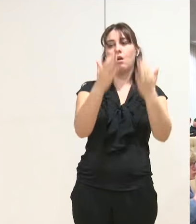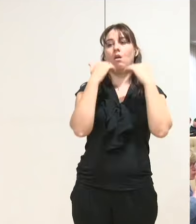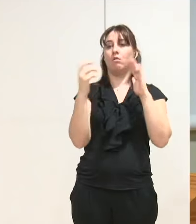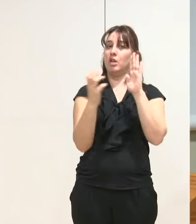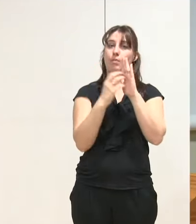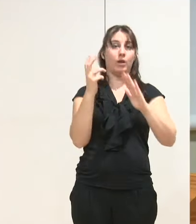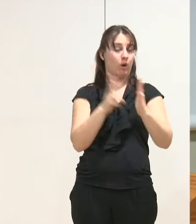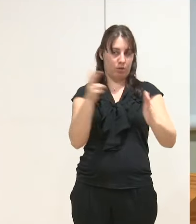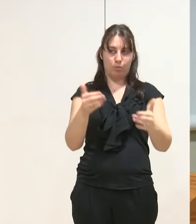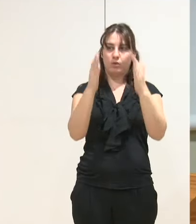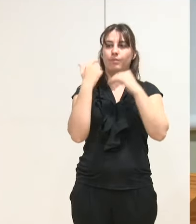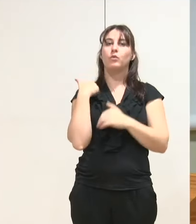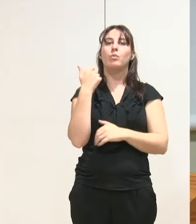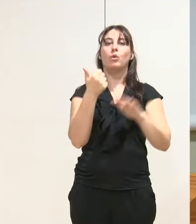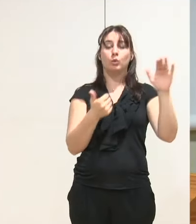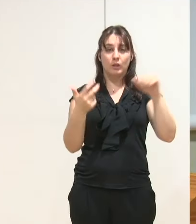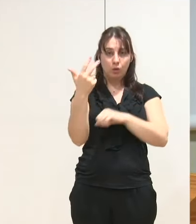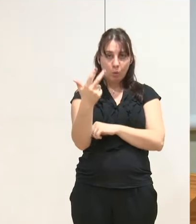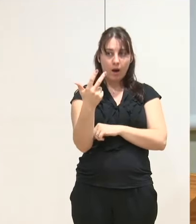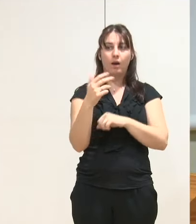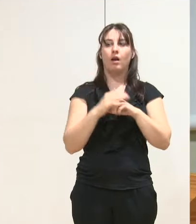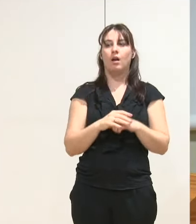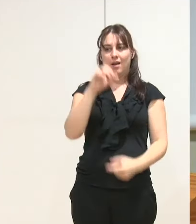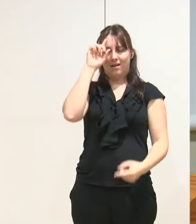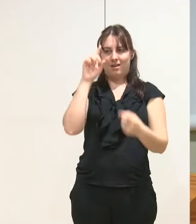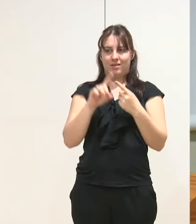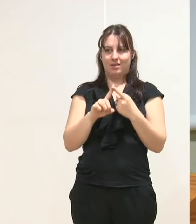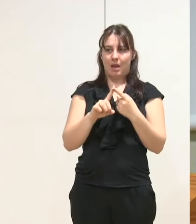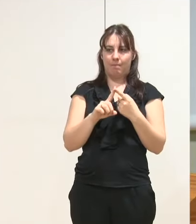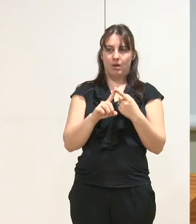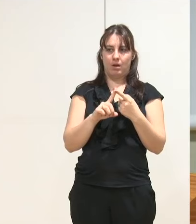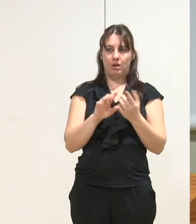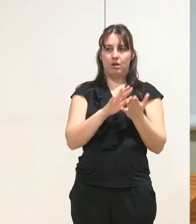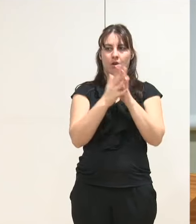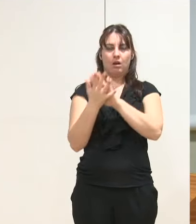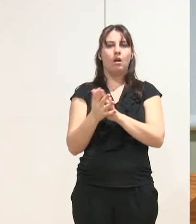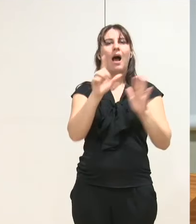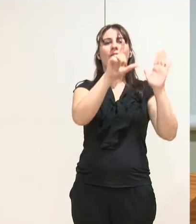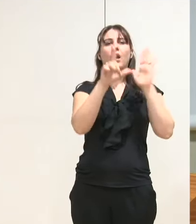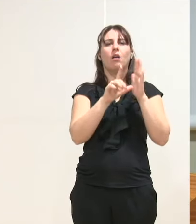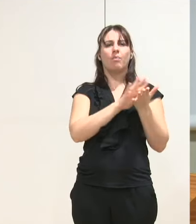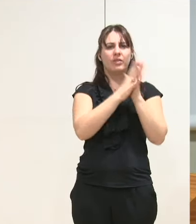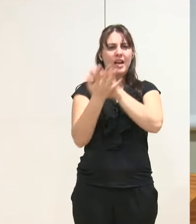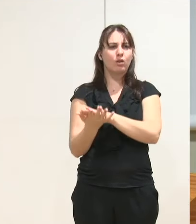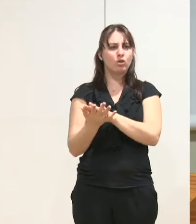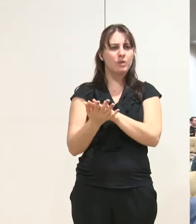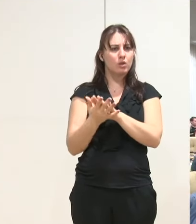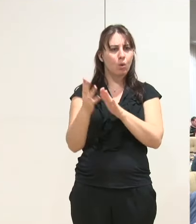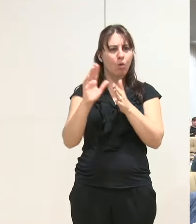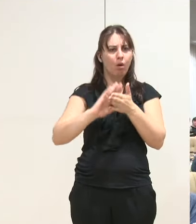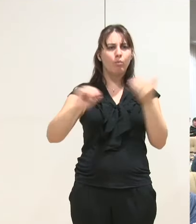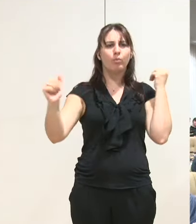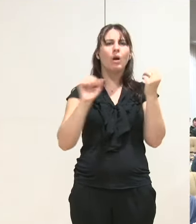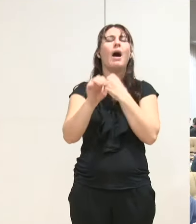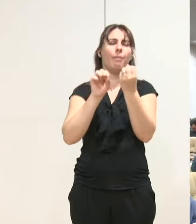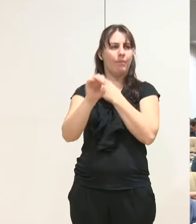adoptée la 63 porte sur la télétransmission des actes soumis au contrôle de l'égalité qui ne prend pas part au vote qui